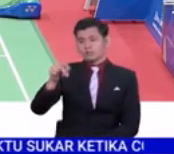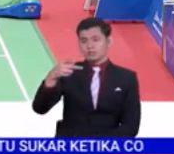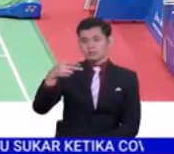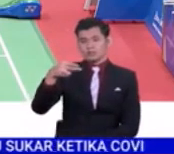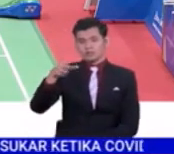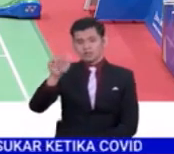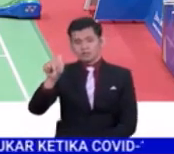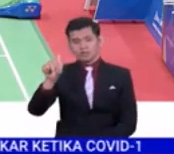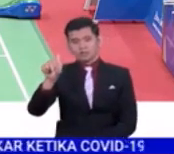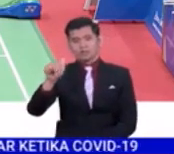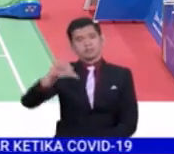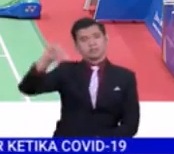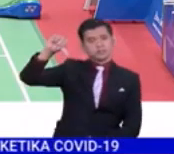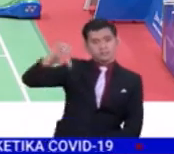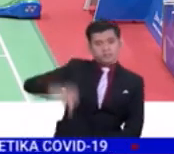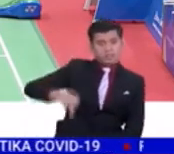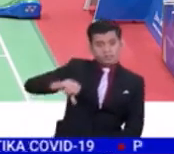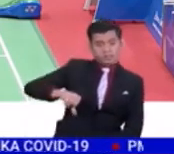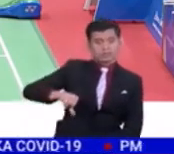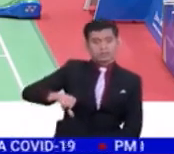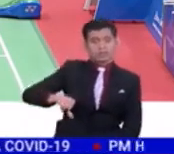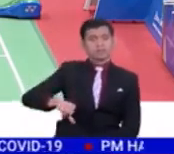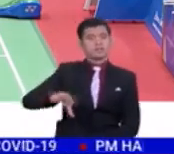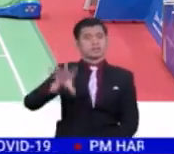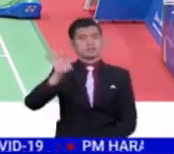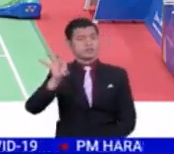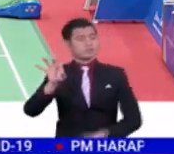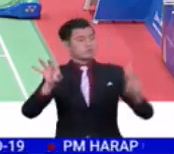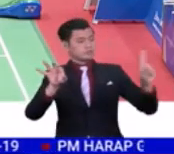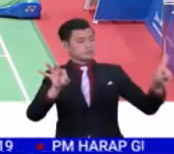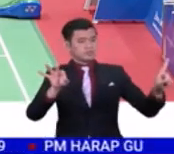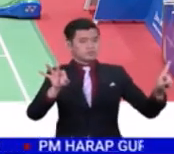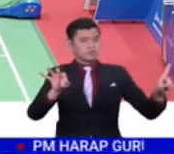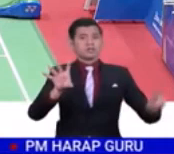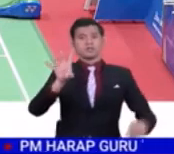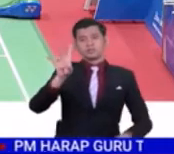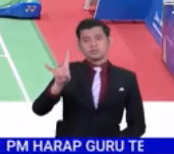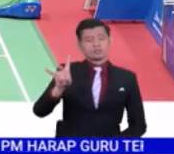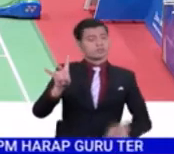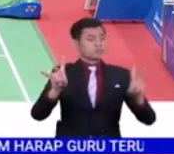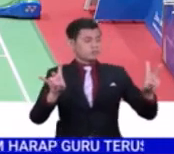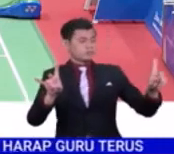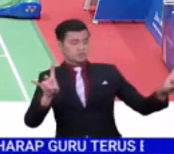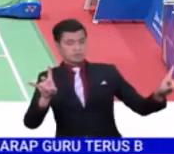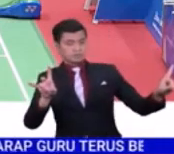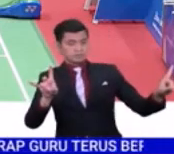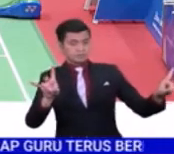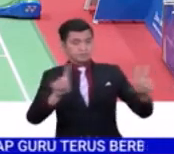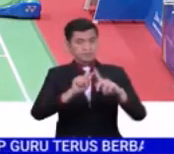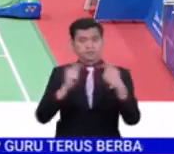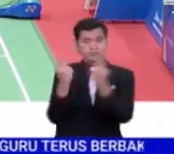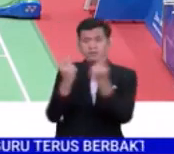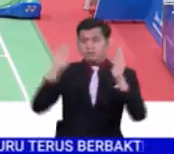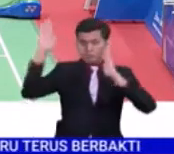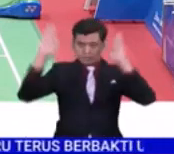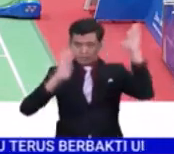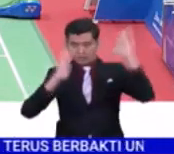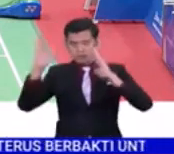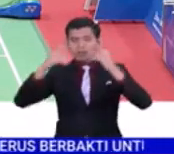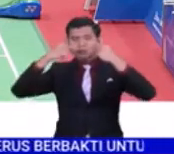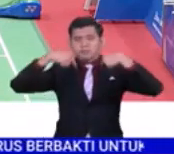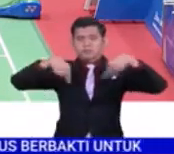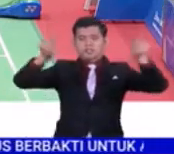Azmi tunduk di tangan hydrant Book 9 12 17 21 Squad wanita negara bagaimanapun